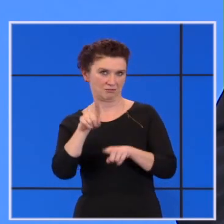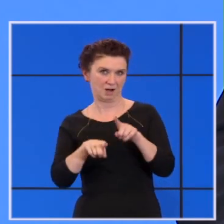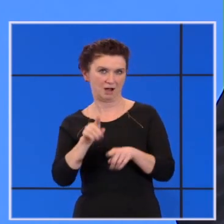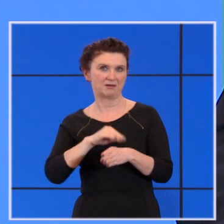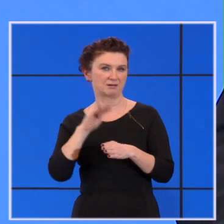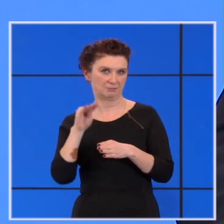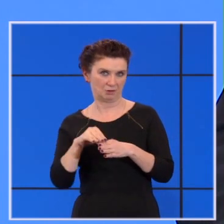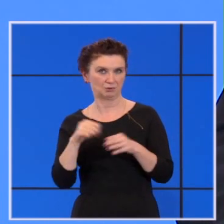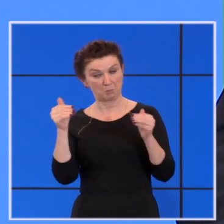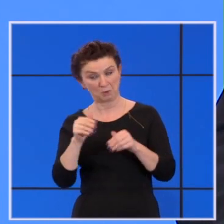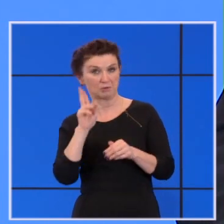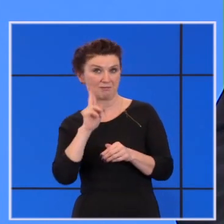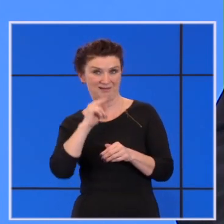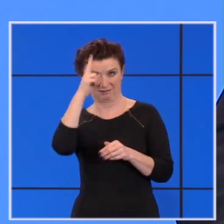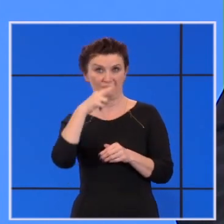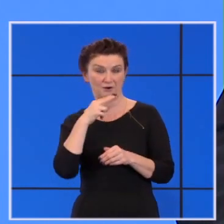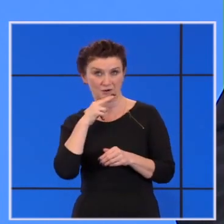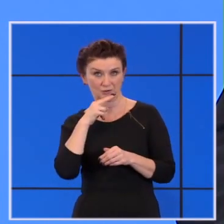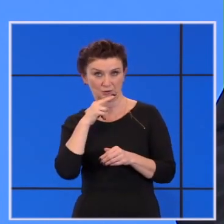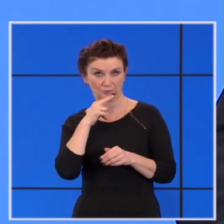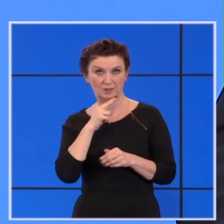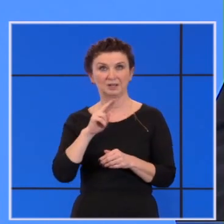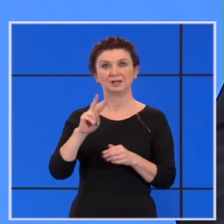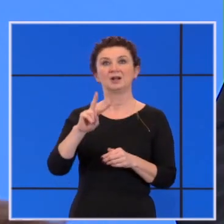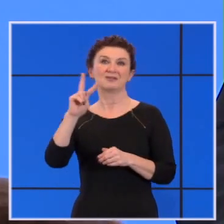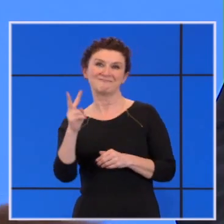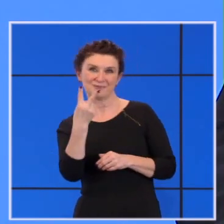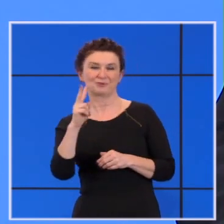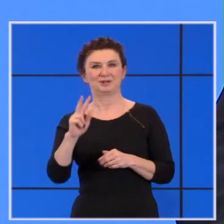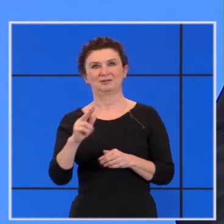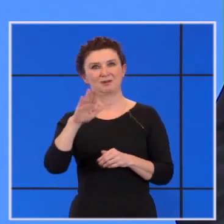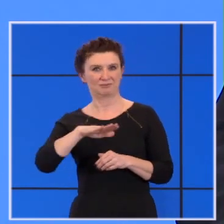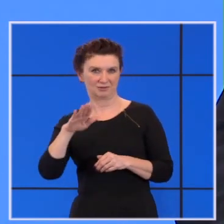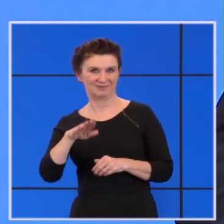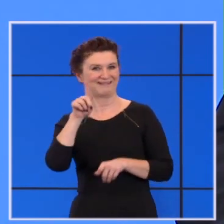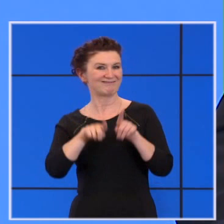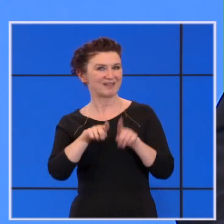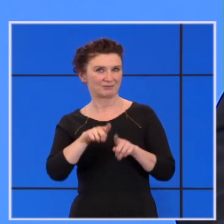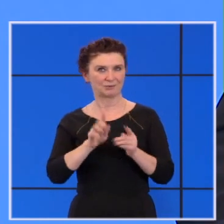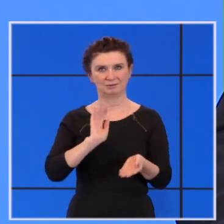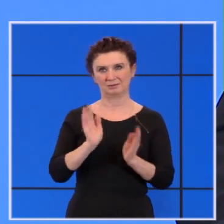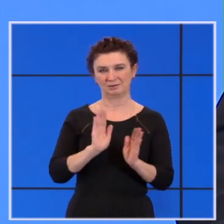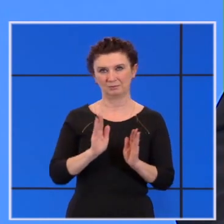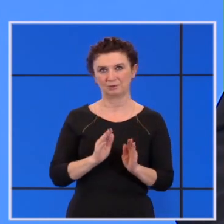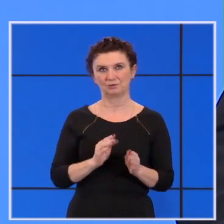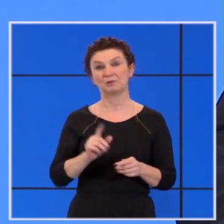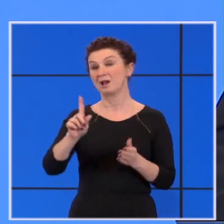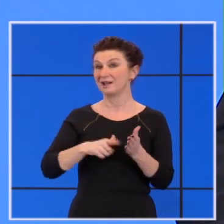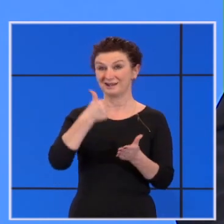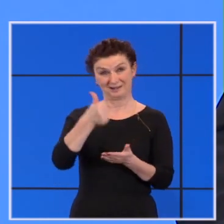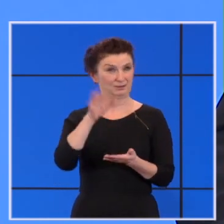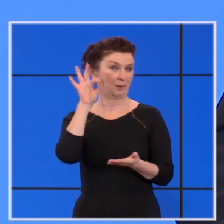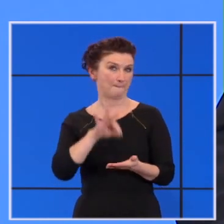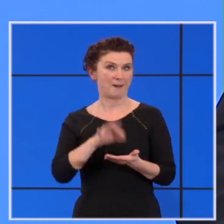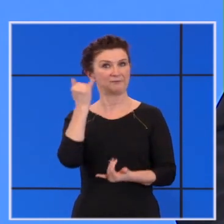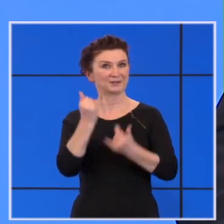być ojcem i matką swojego własnego dziecka w sposób naturalny. Jedno jest pewne, gdyby tak było, to każda z tych metod,